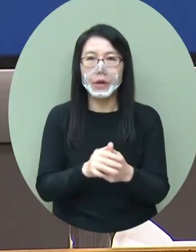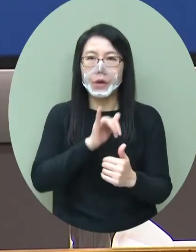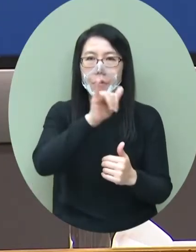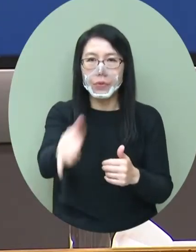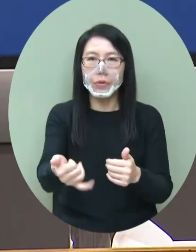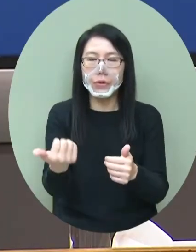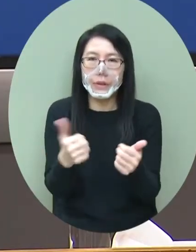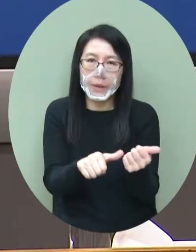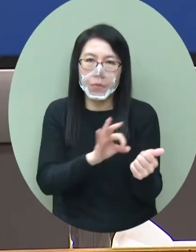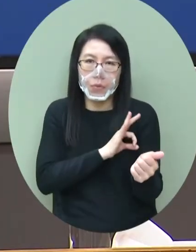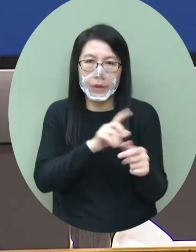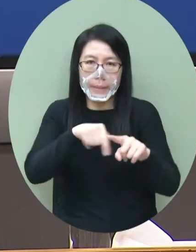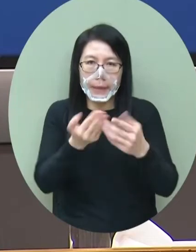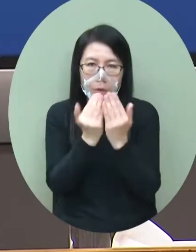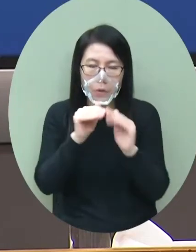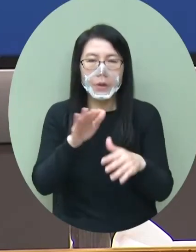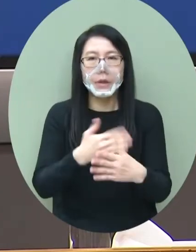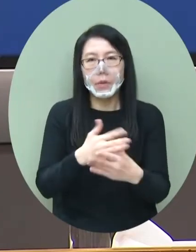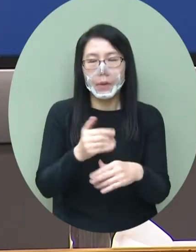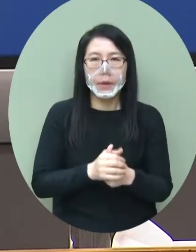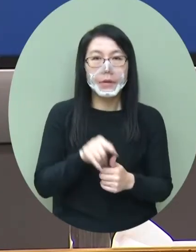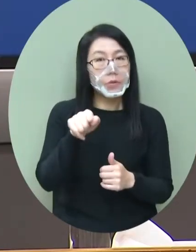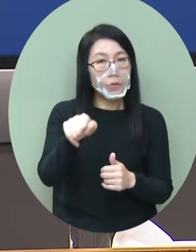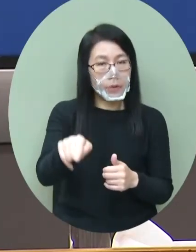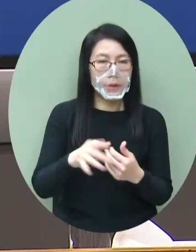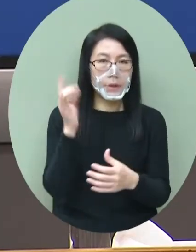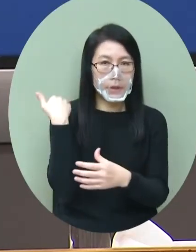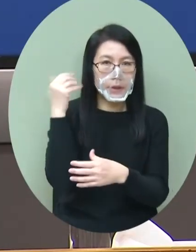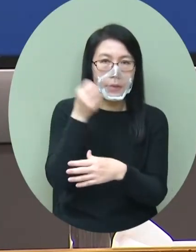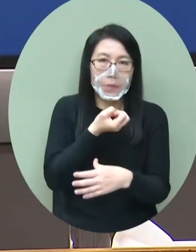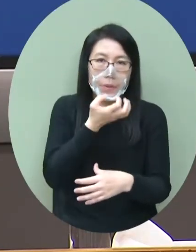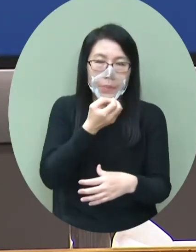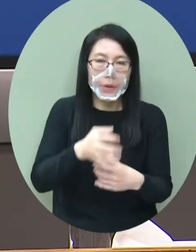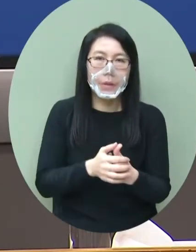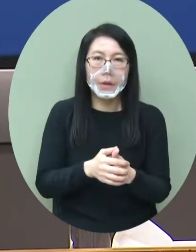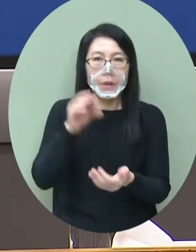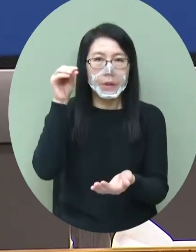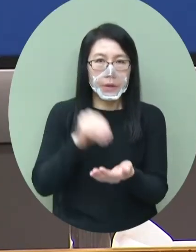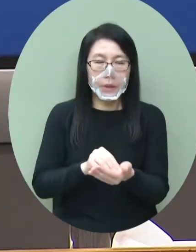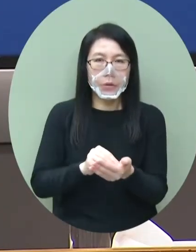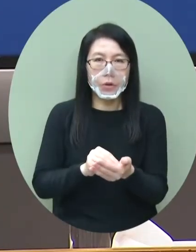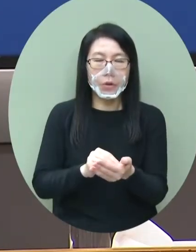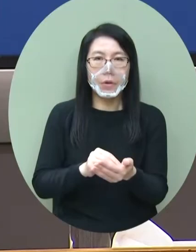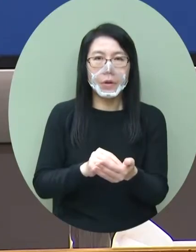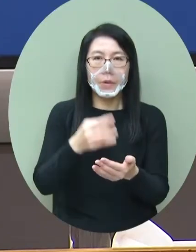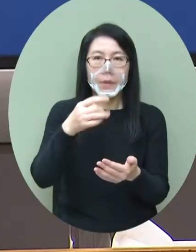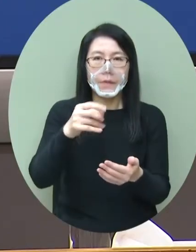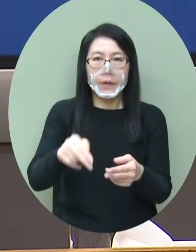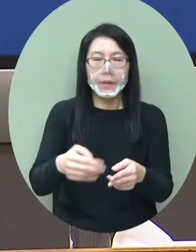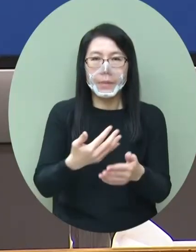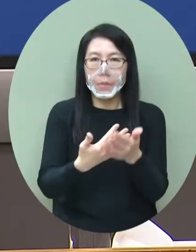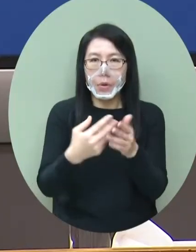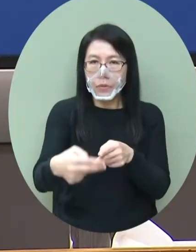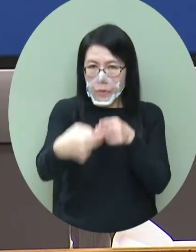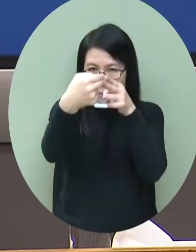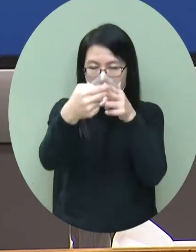天的记者会之后，我会去浸会大学的诊所，他们之前落实了一